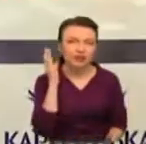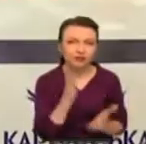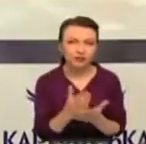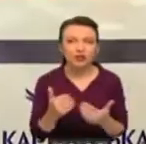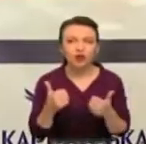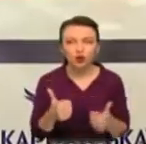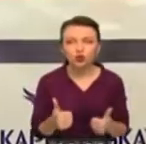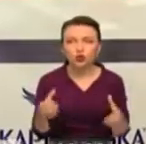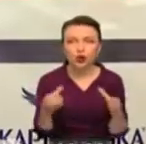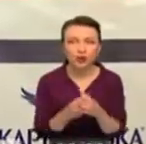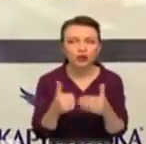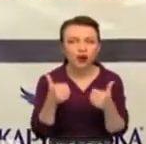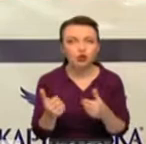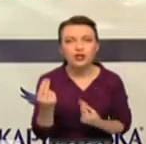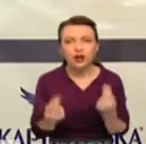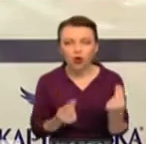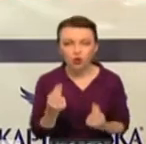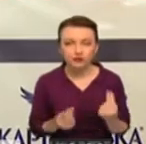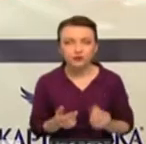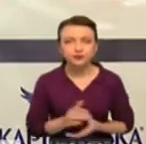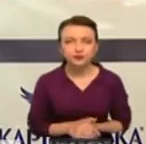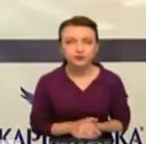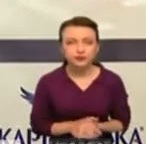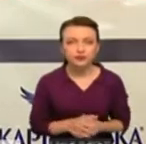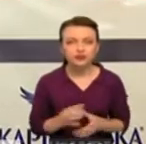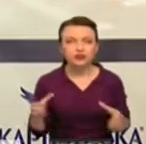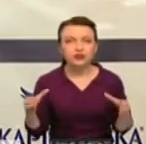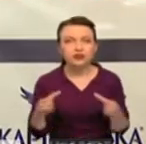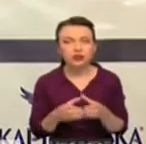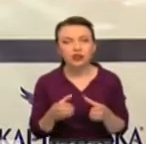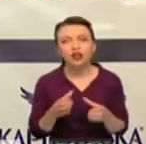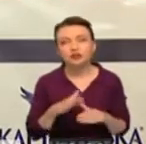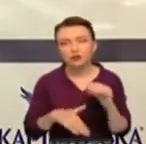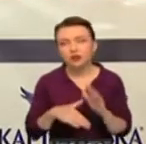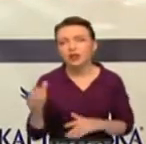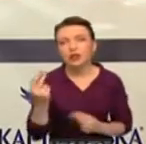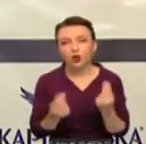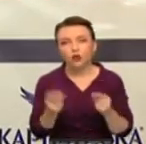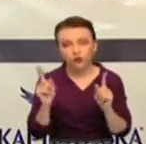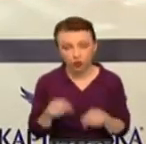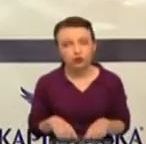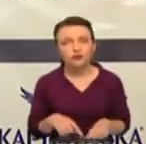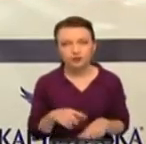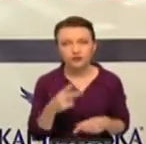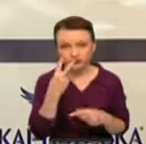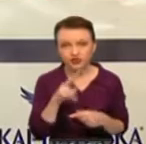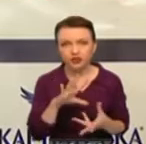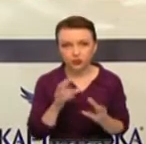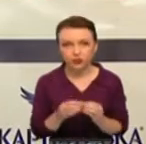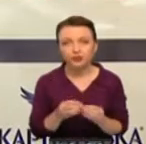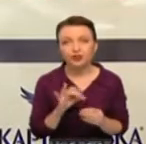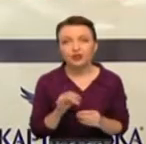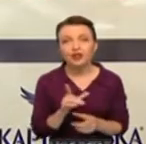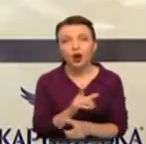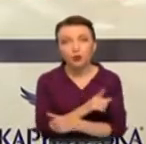команду і хороших ігроків, і клас ігроків теж сказався, але... Все ж таки, я думаю, що на